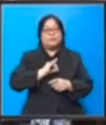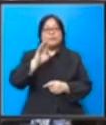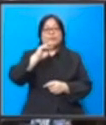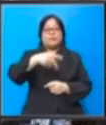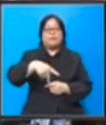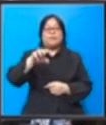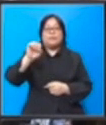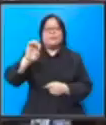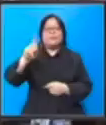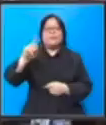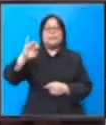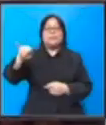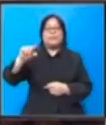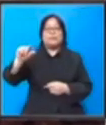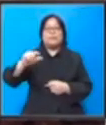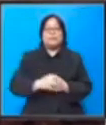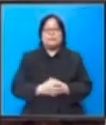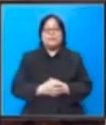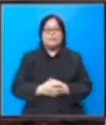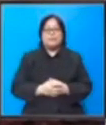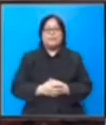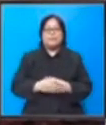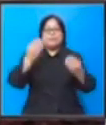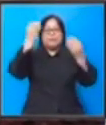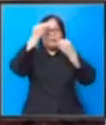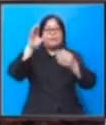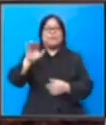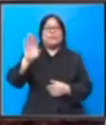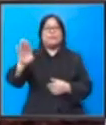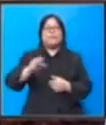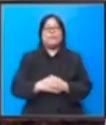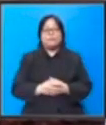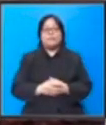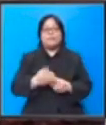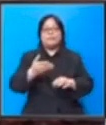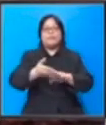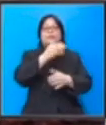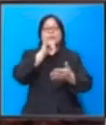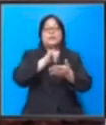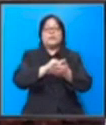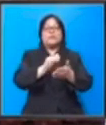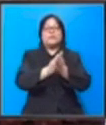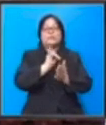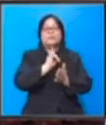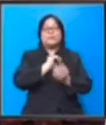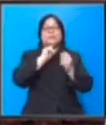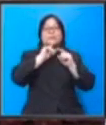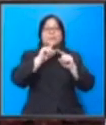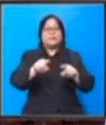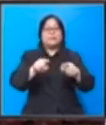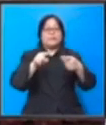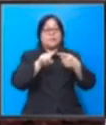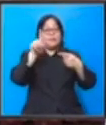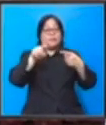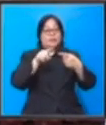Sekijang. Untuk pengetahuan Yang Mohd, sebelum itu saya izinkan saya untuk menjawab soalan